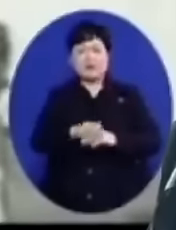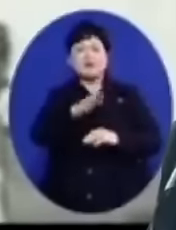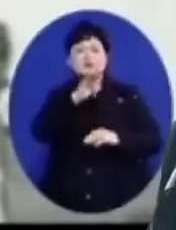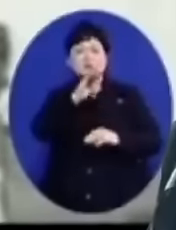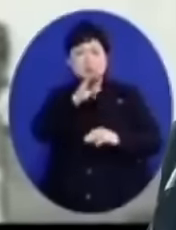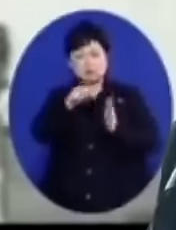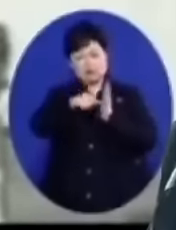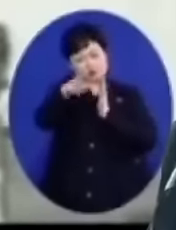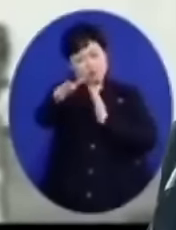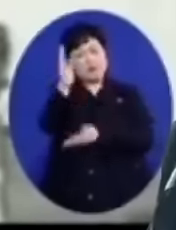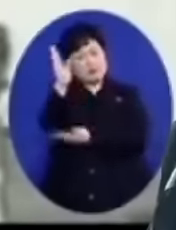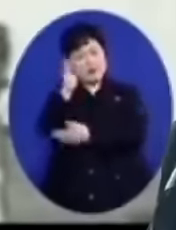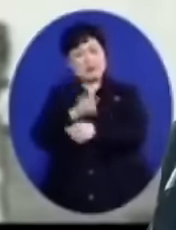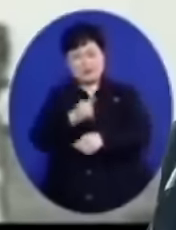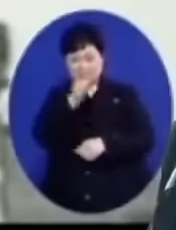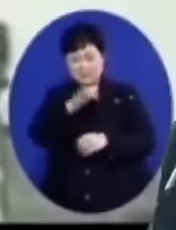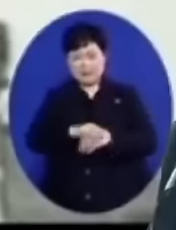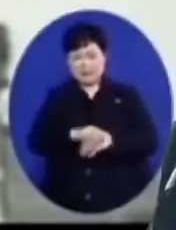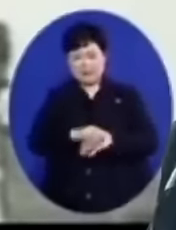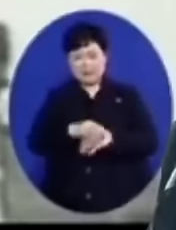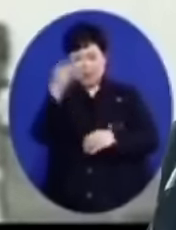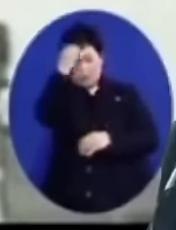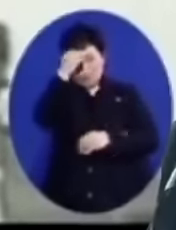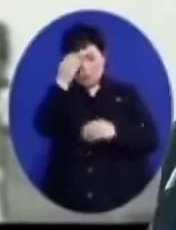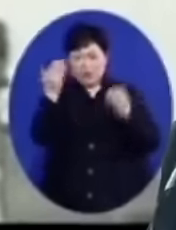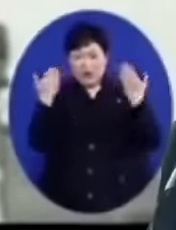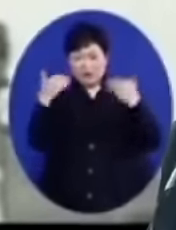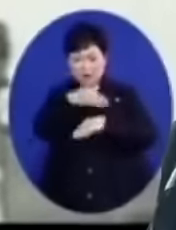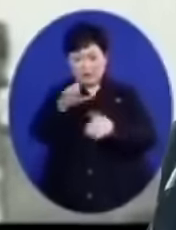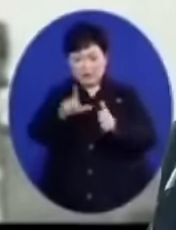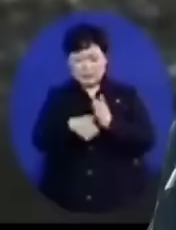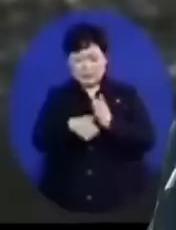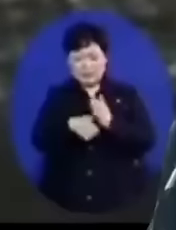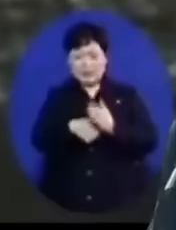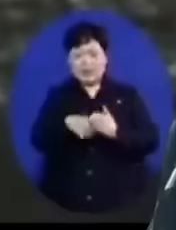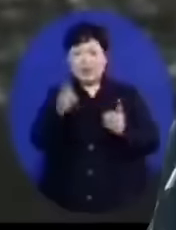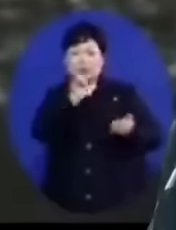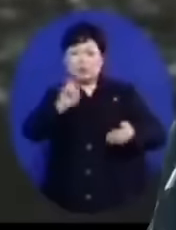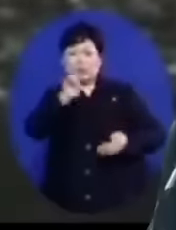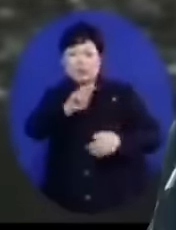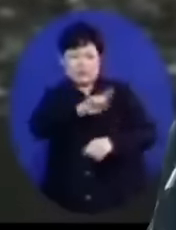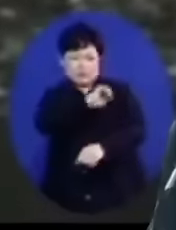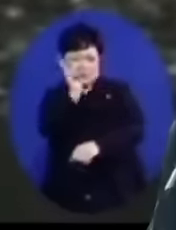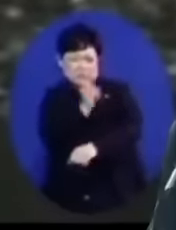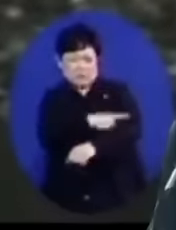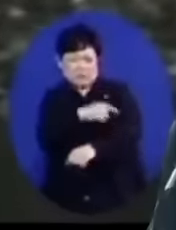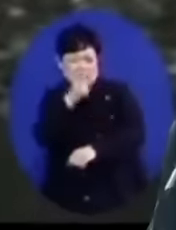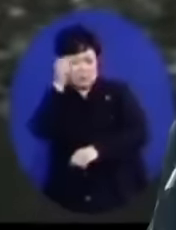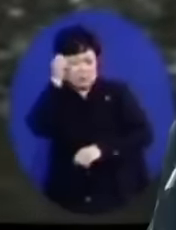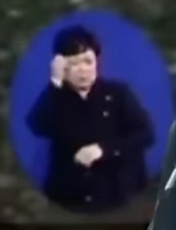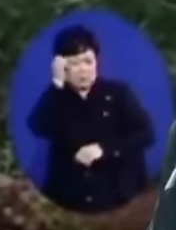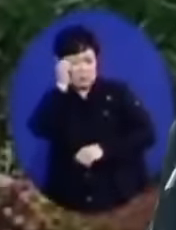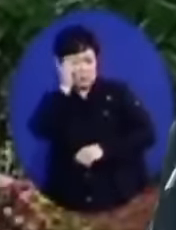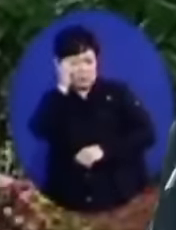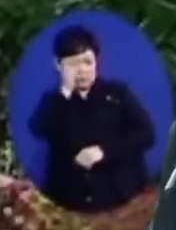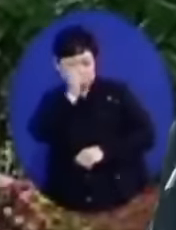있습니다. 마리안이 고등학교에 다닐 때 그녀의 노래 실력이 뛰어나죠. 몇 년 동안 개인 교수를 받은 후 뉴욕에